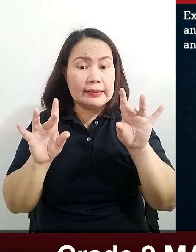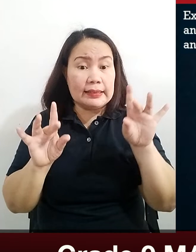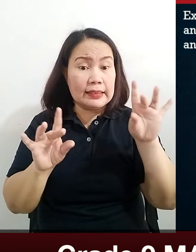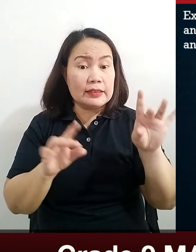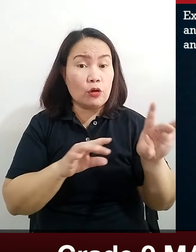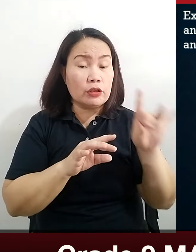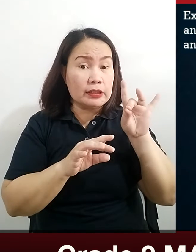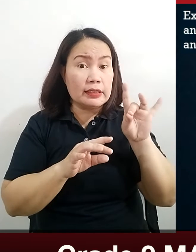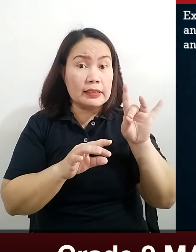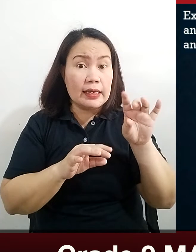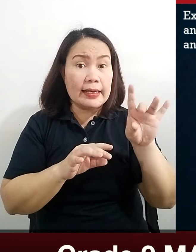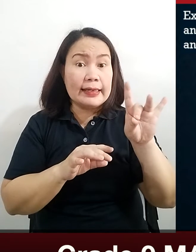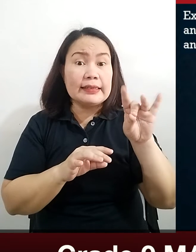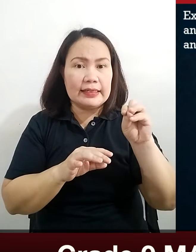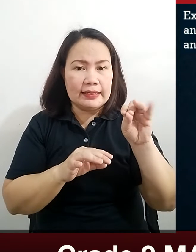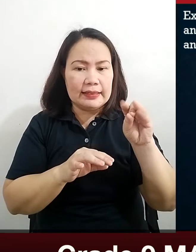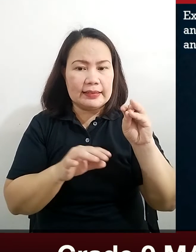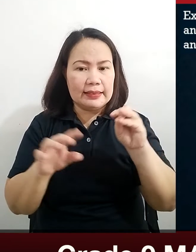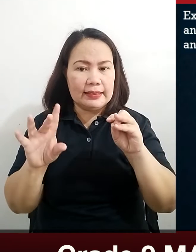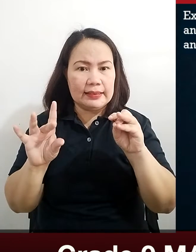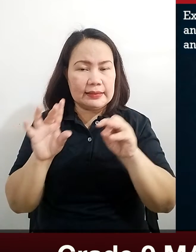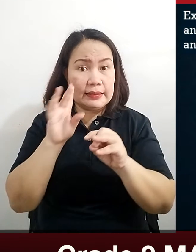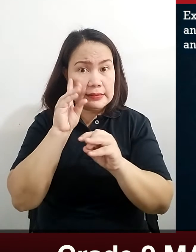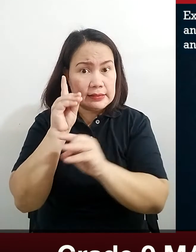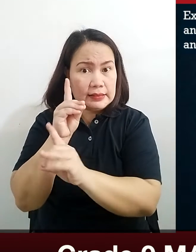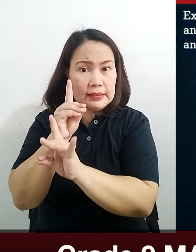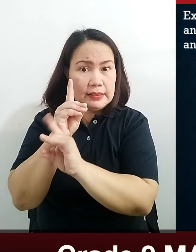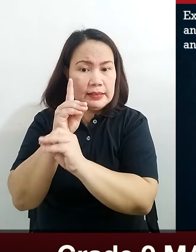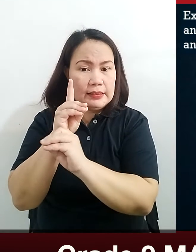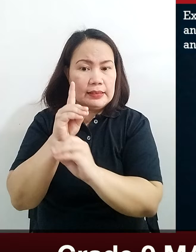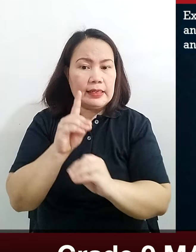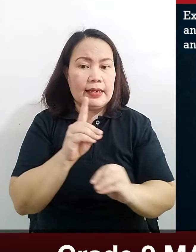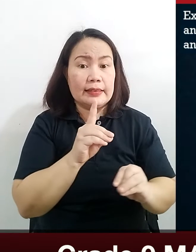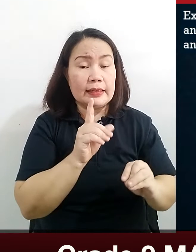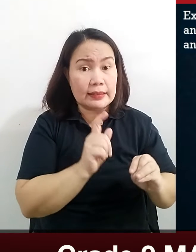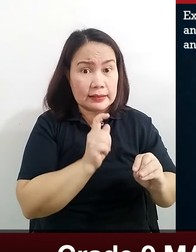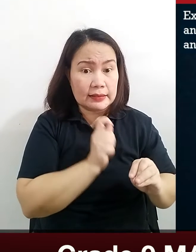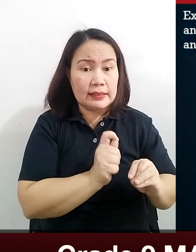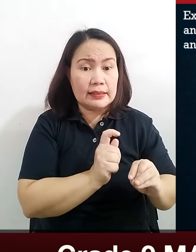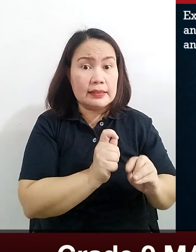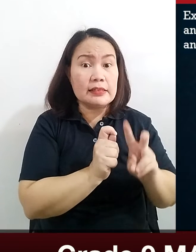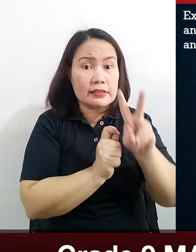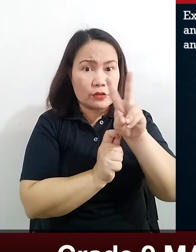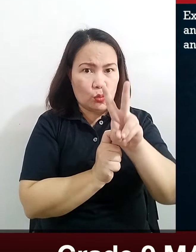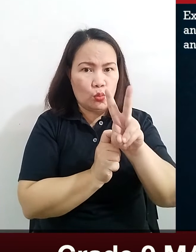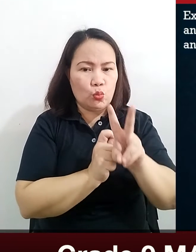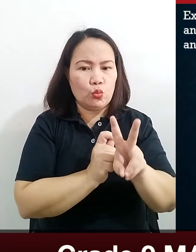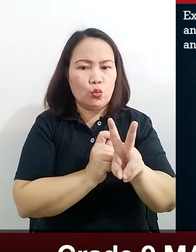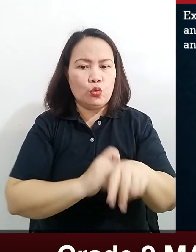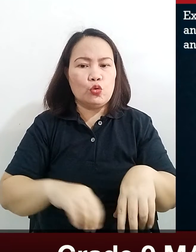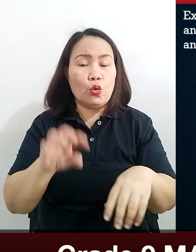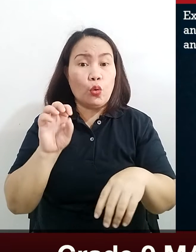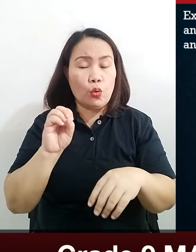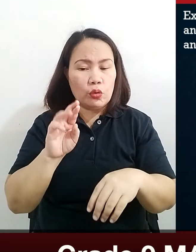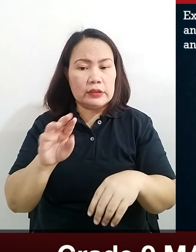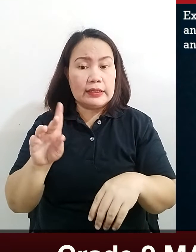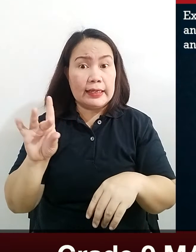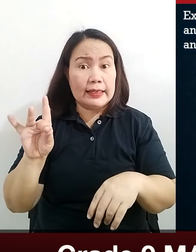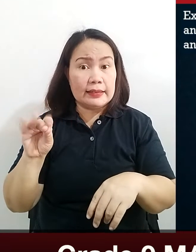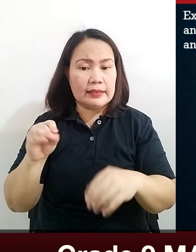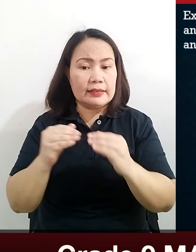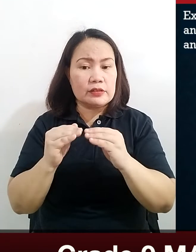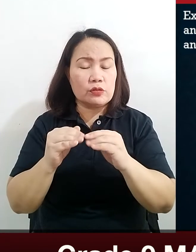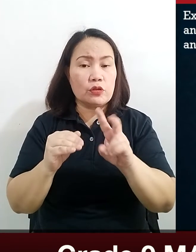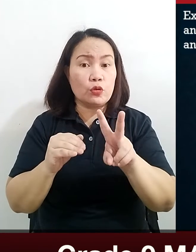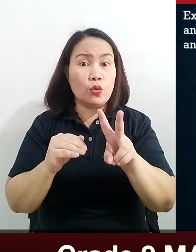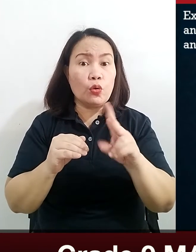yung distance, yung d natin is 80, and yung time is 2, or 80 is equal to 2k. So,